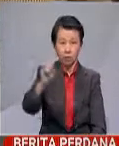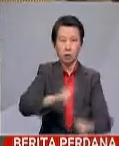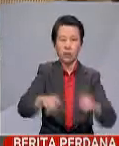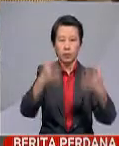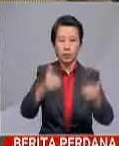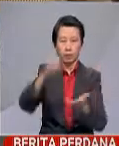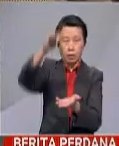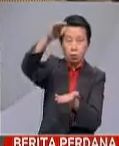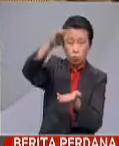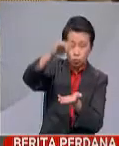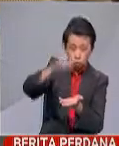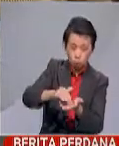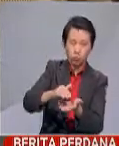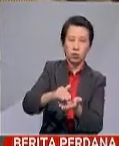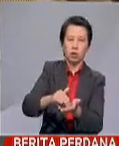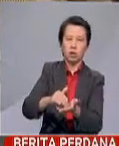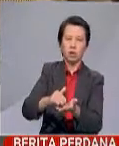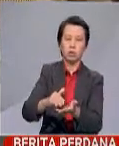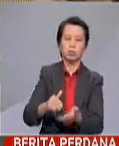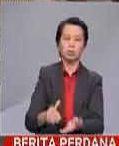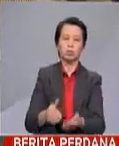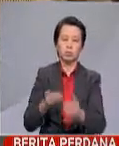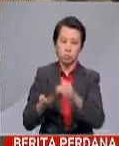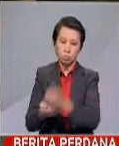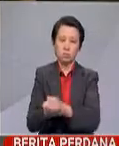mahu meminimumkan impak rasuah itu.